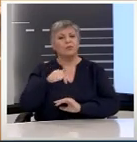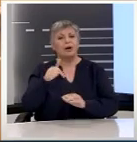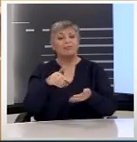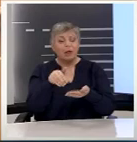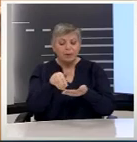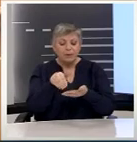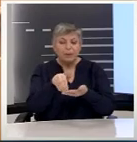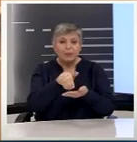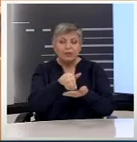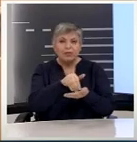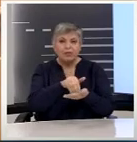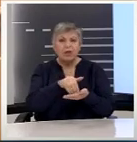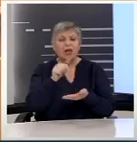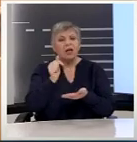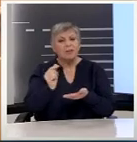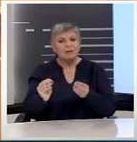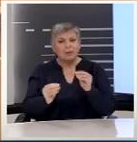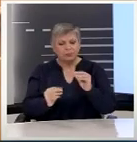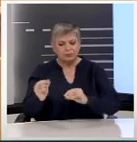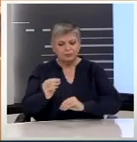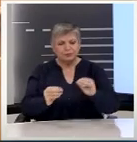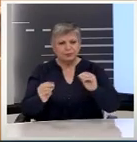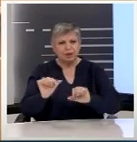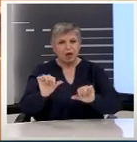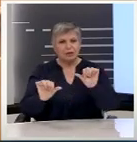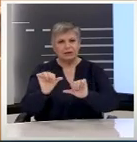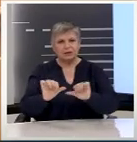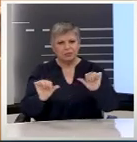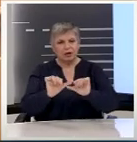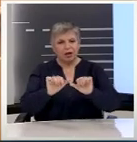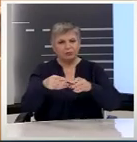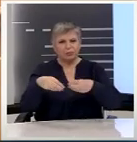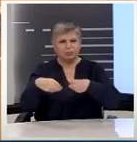ποσότητα θα σκόρπαγε το θάνατο σε νέα παιδιά, αγόρια και κορίτσια.